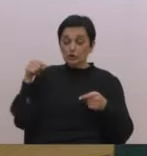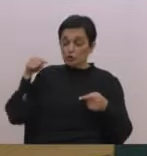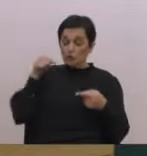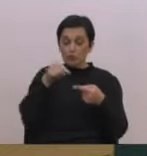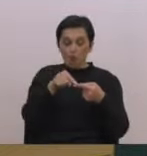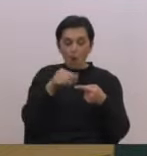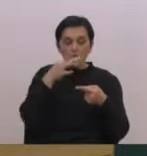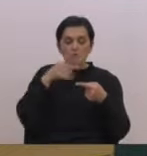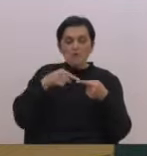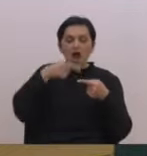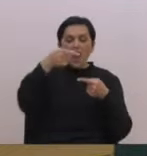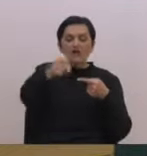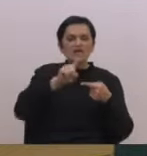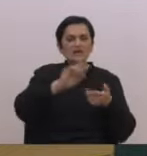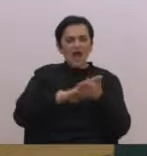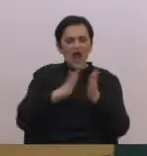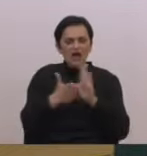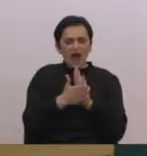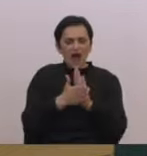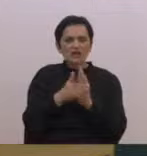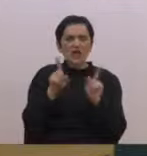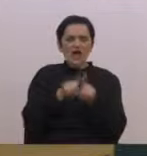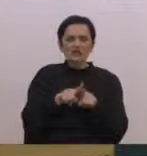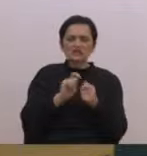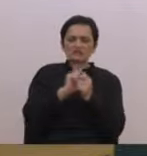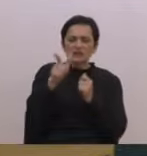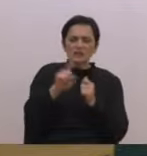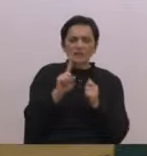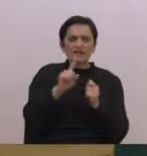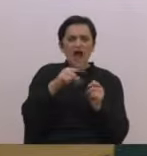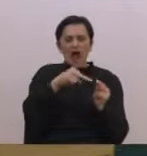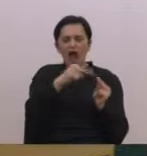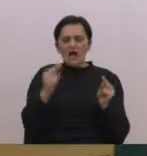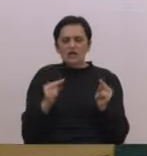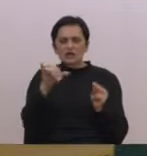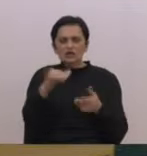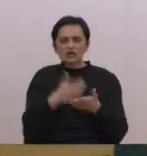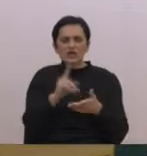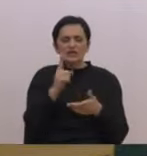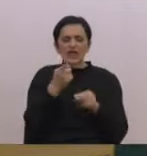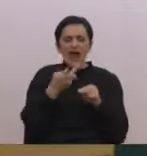კარტერული გარიგებებია რა გადასახადები გაქვთ ასეთი რა აქციზი გაქვთ რა რატო